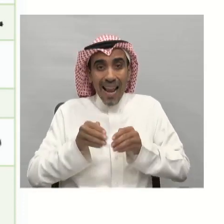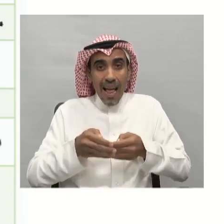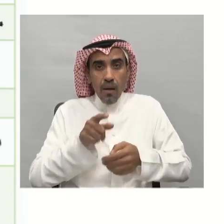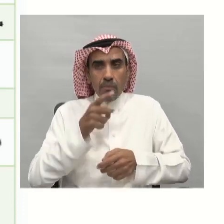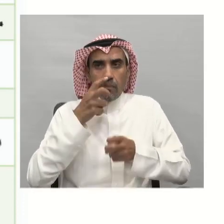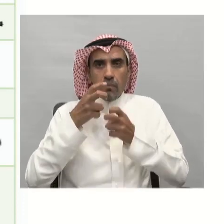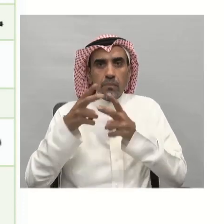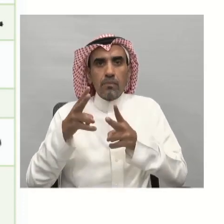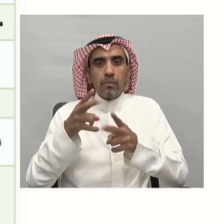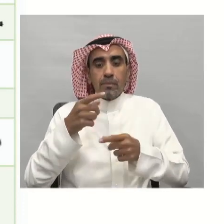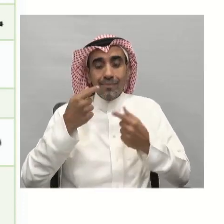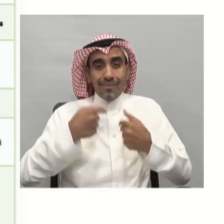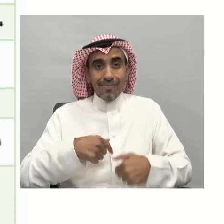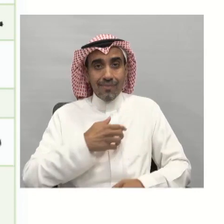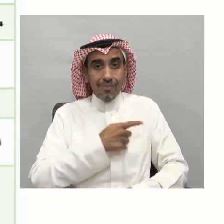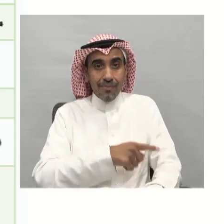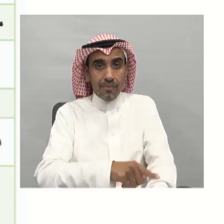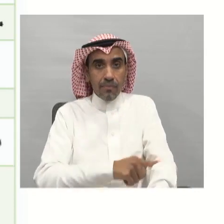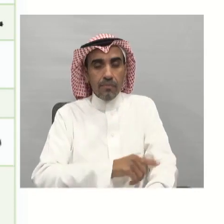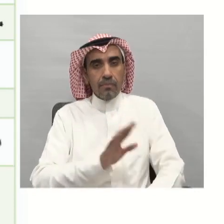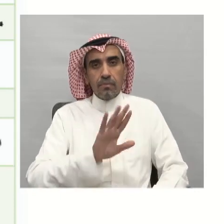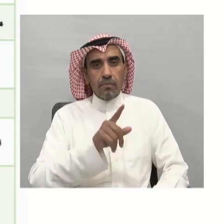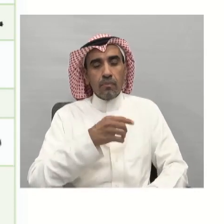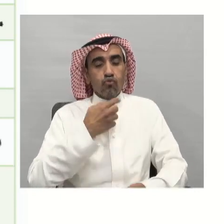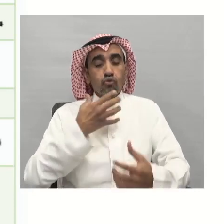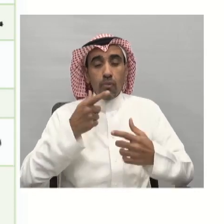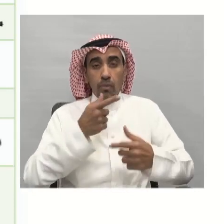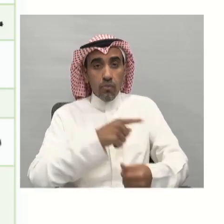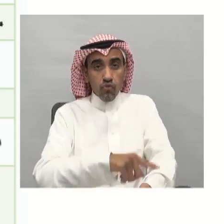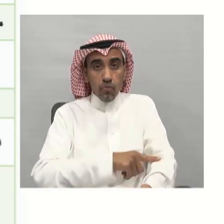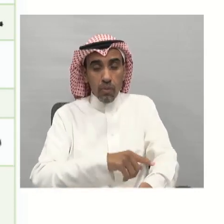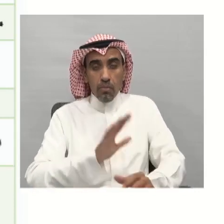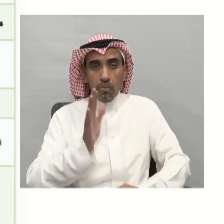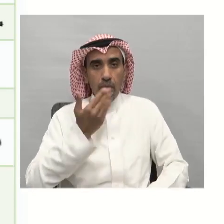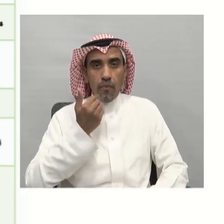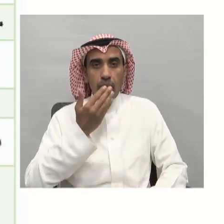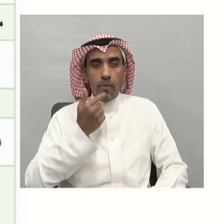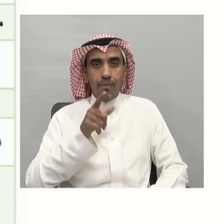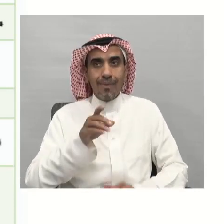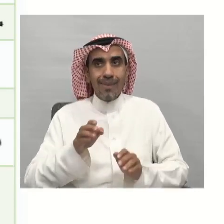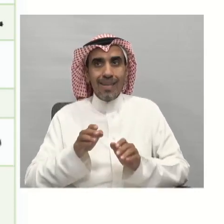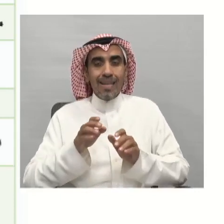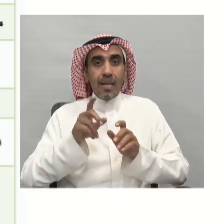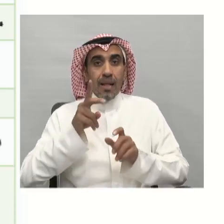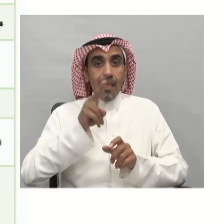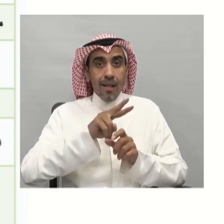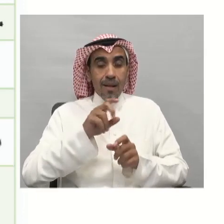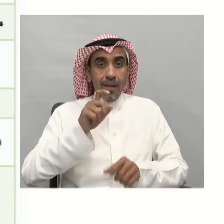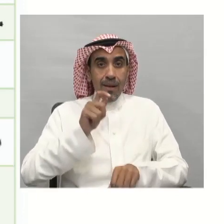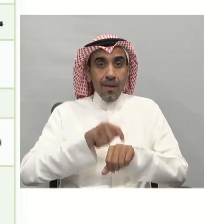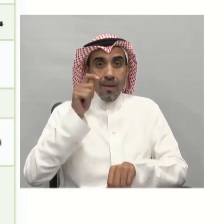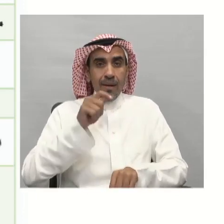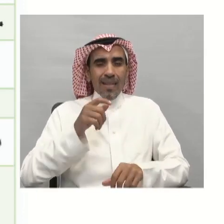بالاستجابة للمؤثرات وليس الجهاز العصبي، لأنها لا تمتلك جهاز ماذا؟ عصبي. أما في قنديل البحر هنالك جهاز